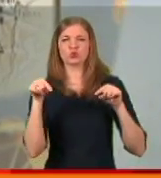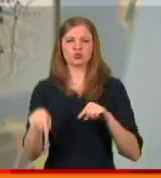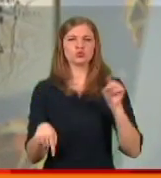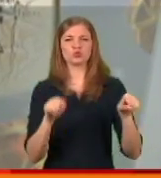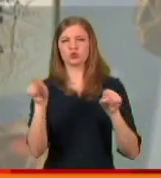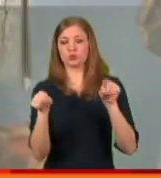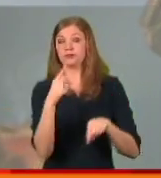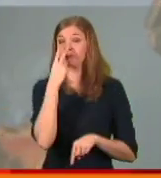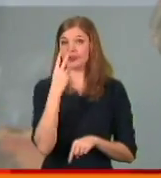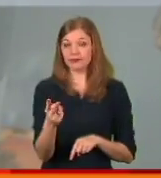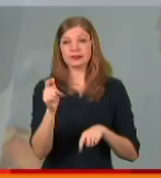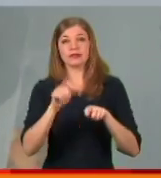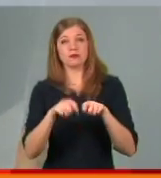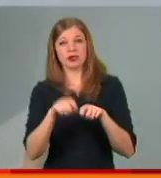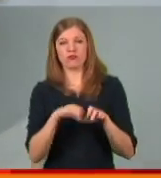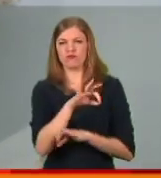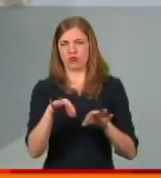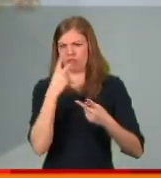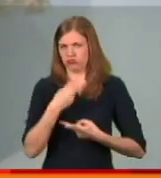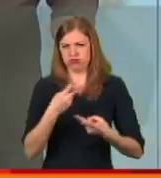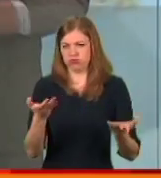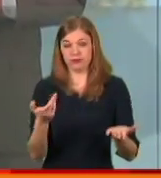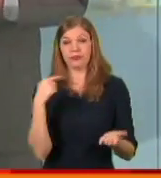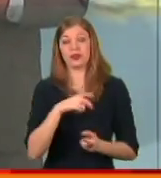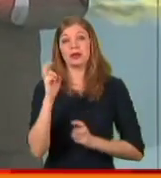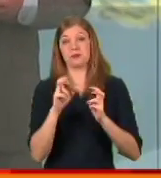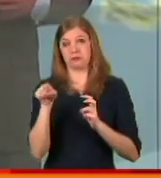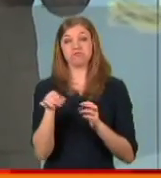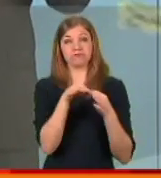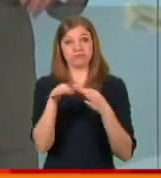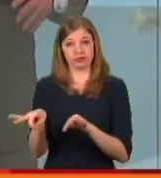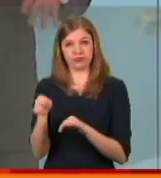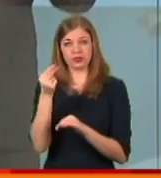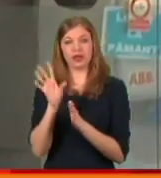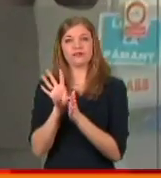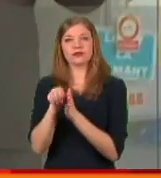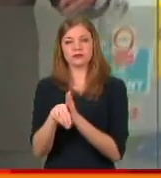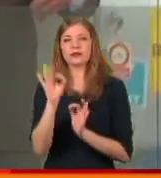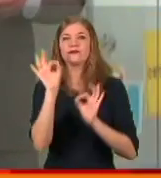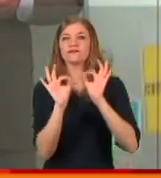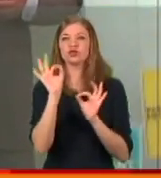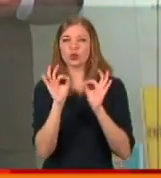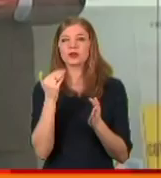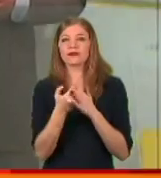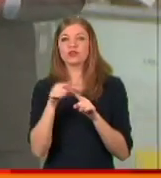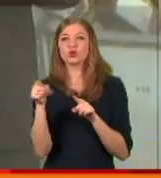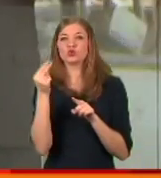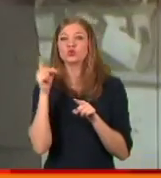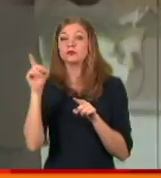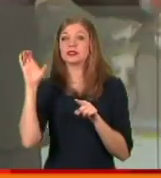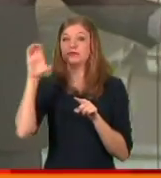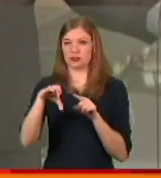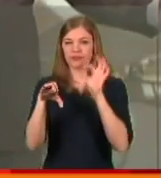і тут. Дивіться, перевіряйте, проект публічний. Підприємцеві дозволяють закласти в тариф відсоток від тої суми,